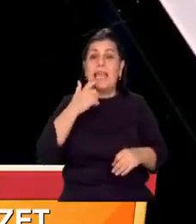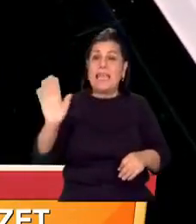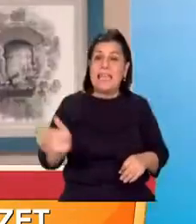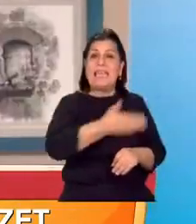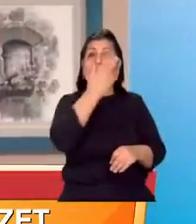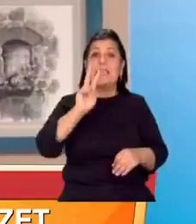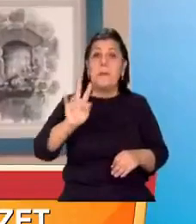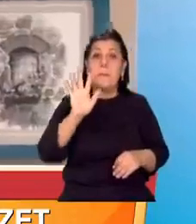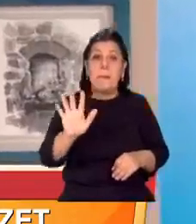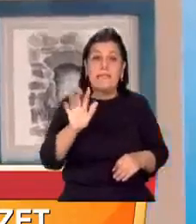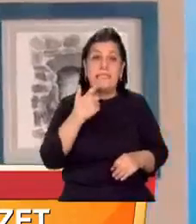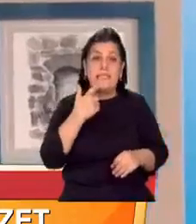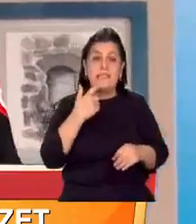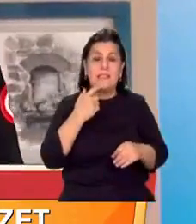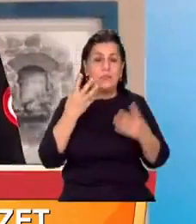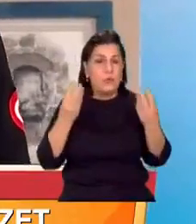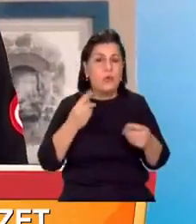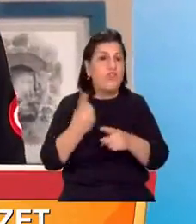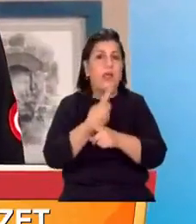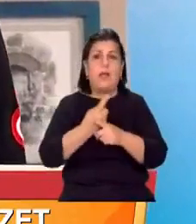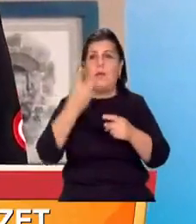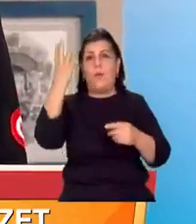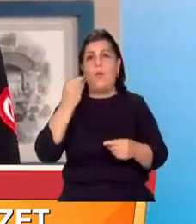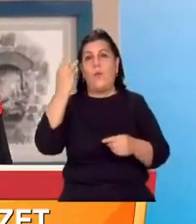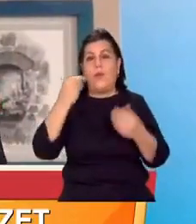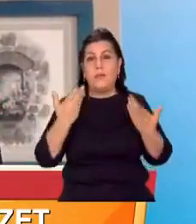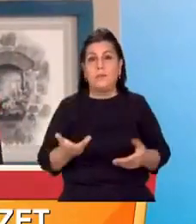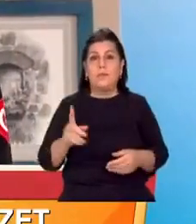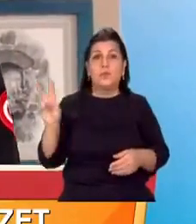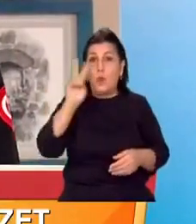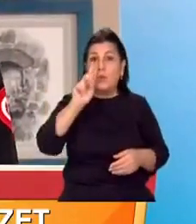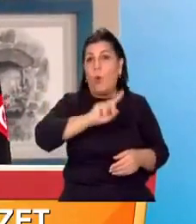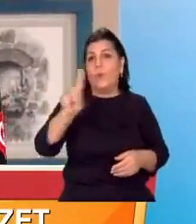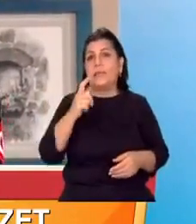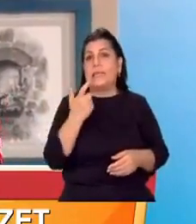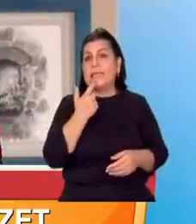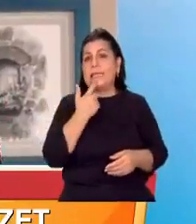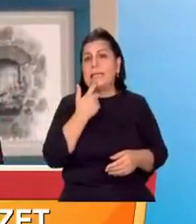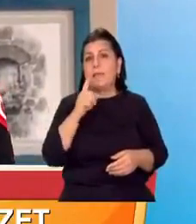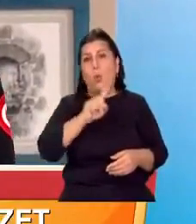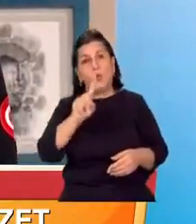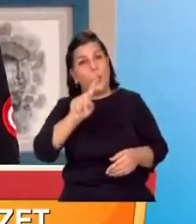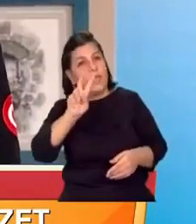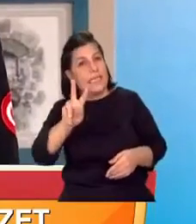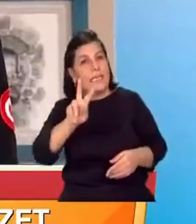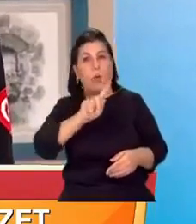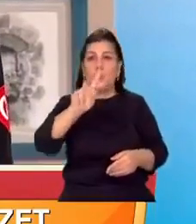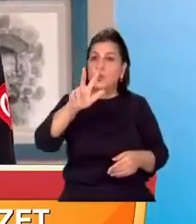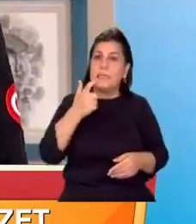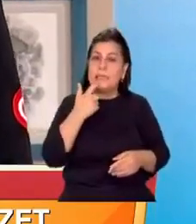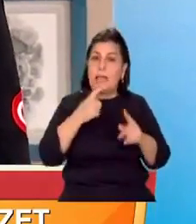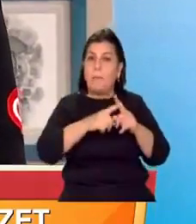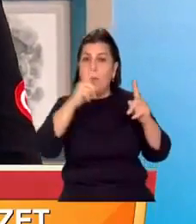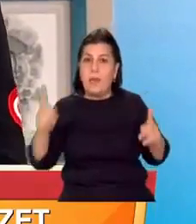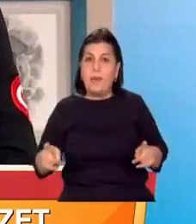gitti bu yirmi beş senede tabi çok şey öğrenmiş olduk Ama son 10 yıl değilim ben yani 12-13 yıldan